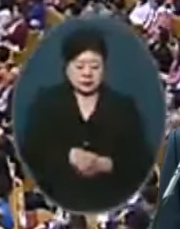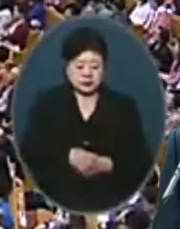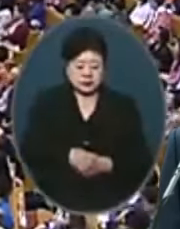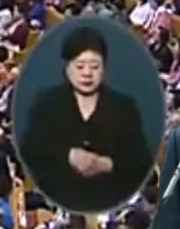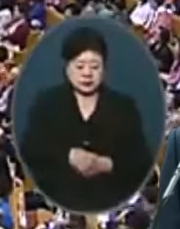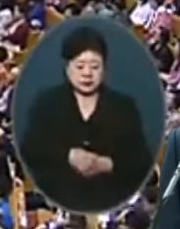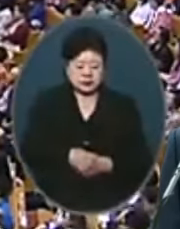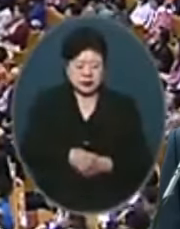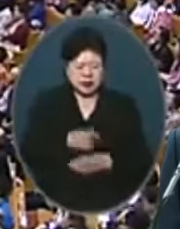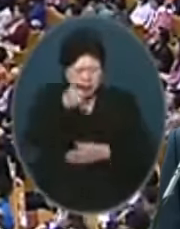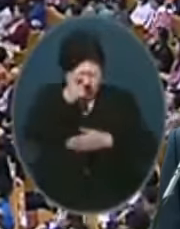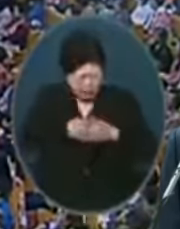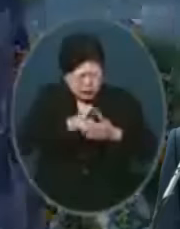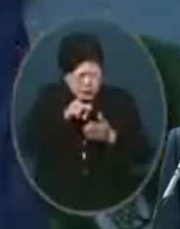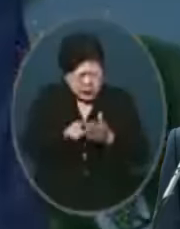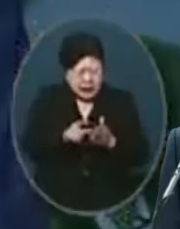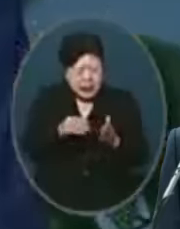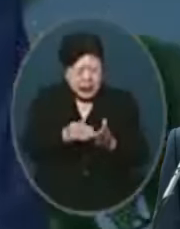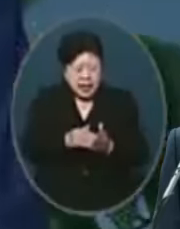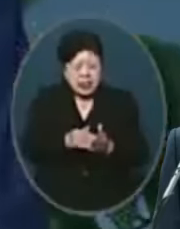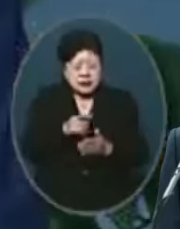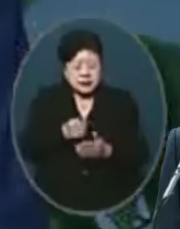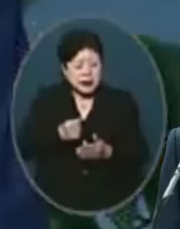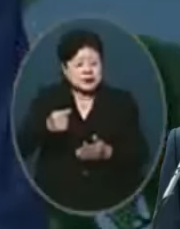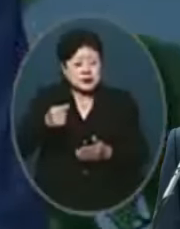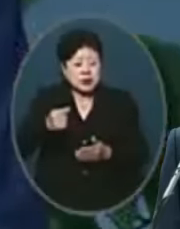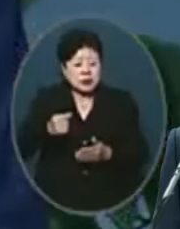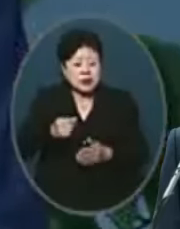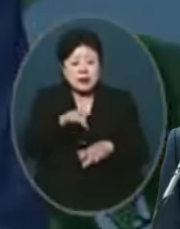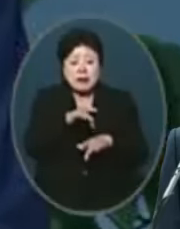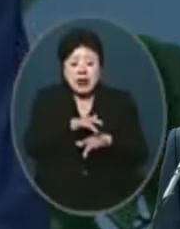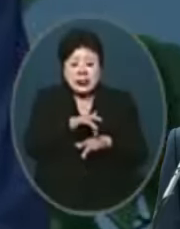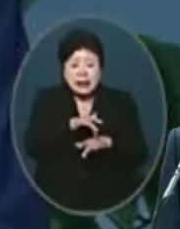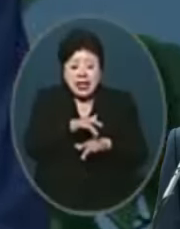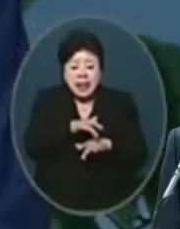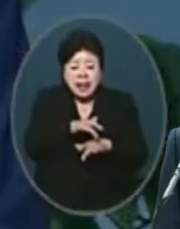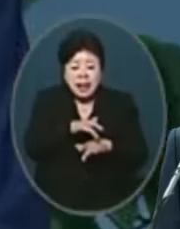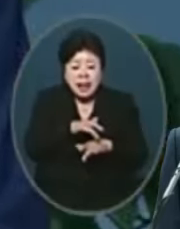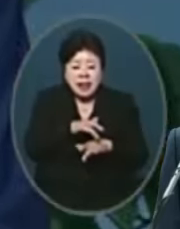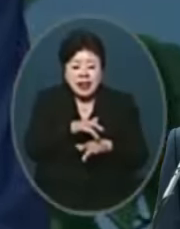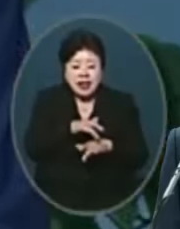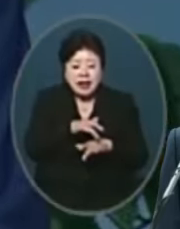해가 지도록 그 마음 상태를 가지고 있으면 마귀에게